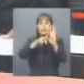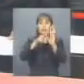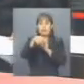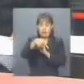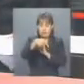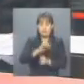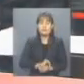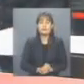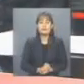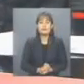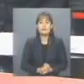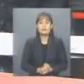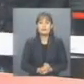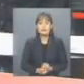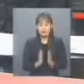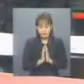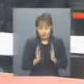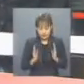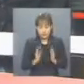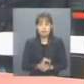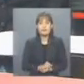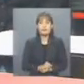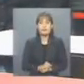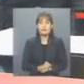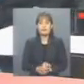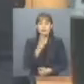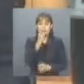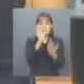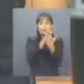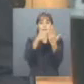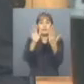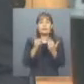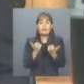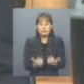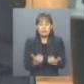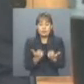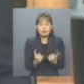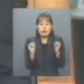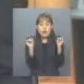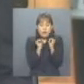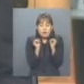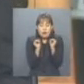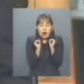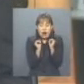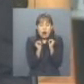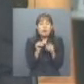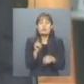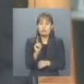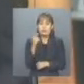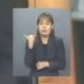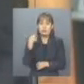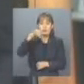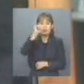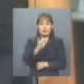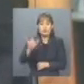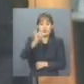ขอบคุณคุณอภิยานะคะไปต่อกันที่สถานการณ์ในต่างประเทศนะคะขณะนี้คลื่นความหนาวยังคงปกคลุมทั่วยุโรปค่ะนอกจากยุโรปตะวัน